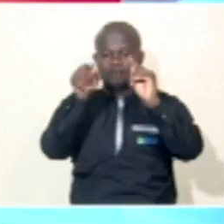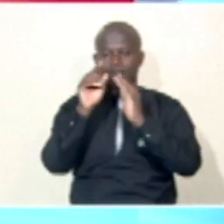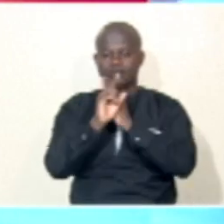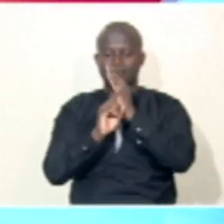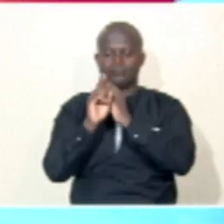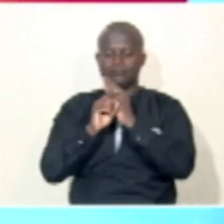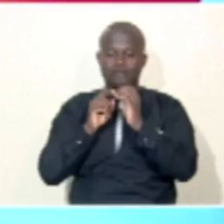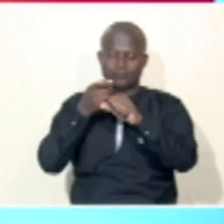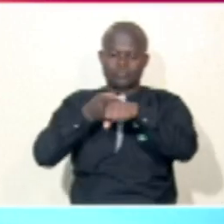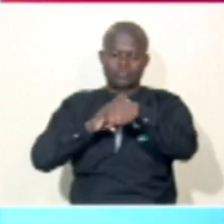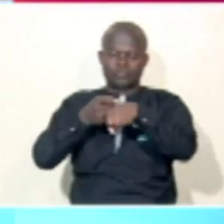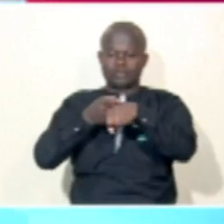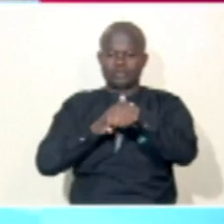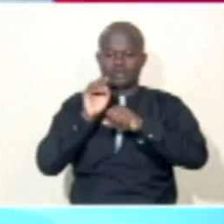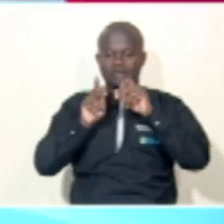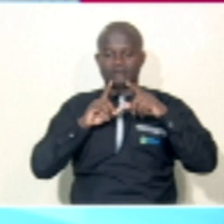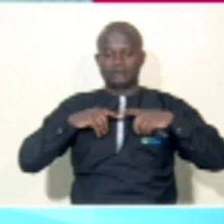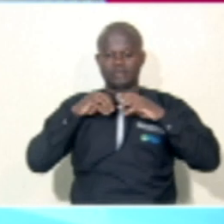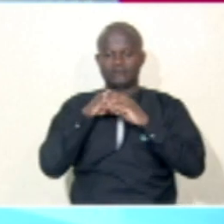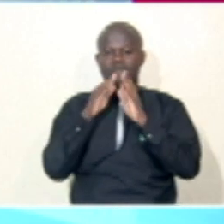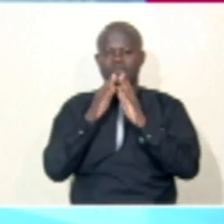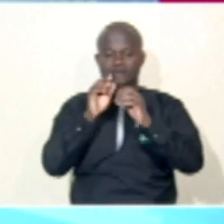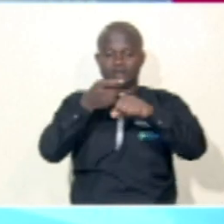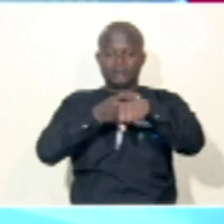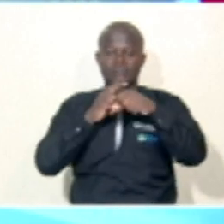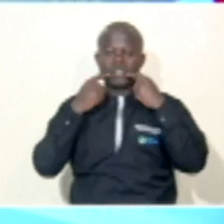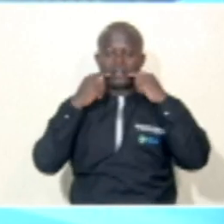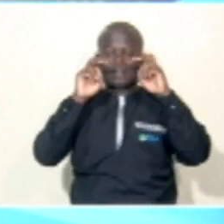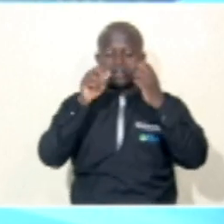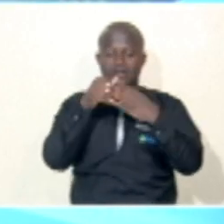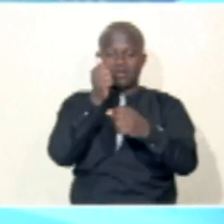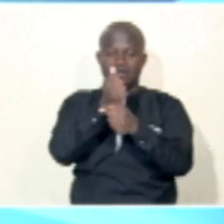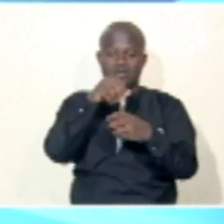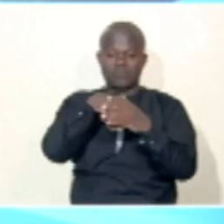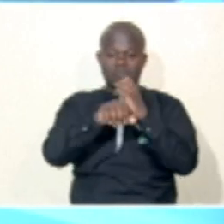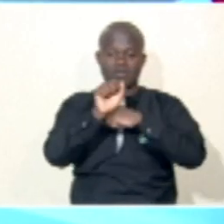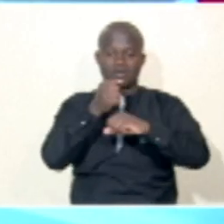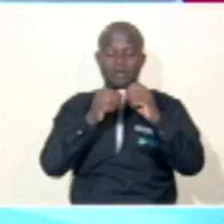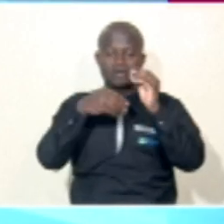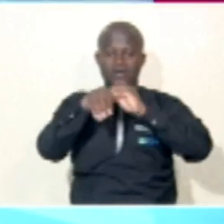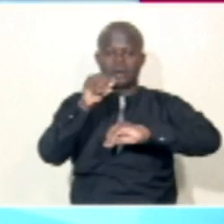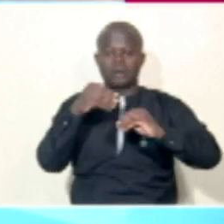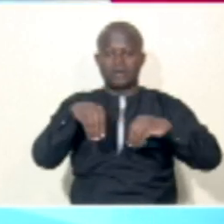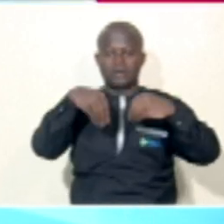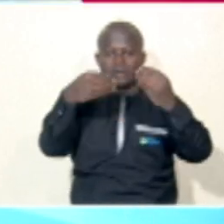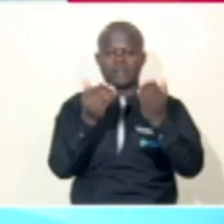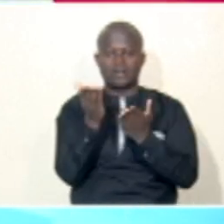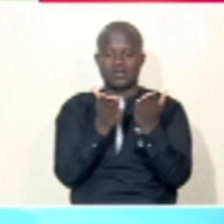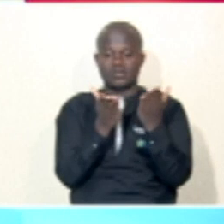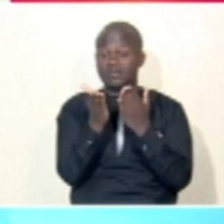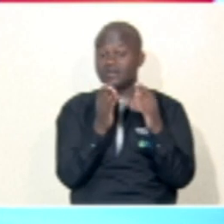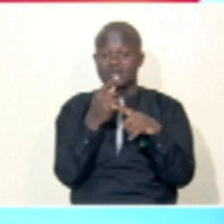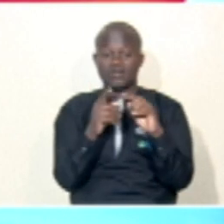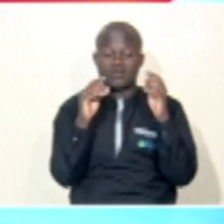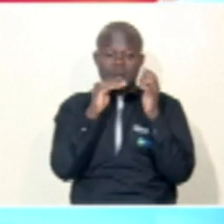ka Musanze abatuye mu mujyi wa Musanze bavuga ko bawukoreramo ibikorwa by'ubucuruzi no gutanga serivisi ariko